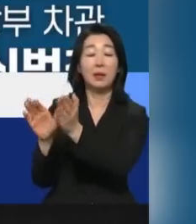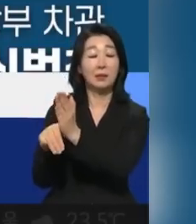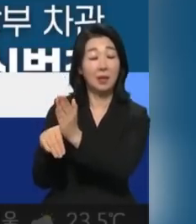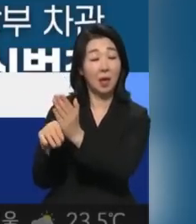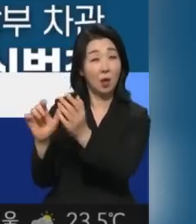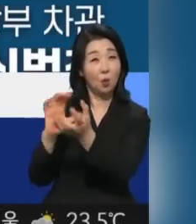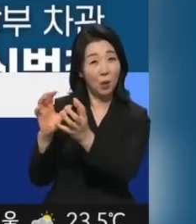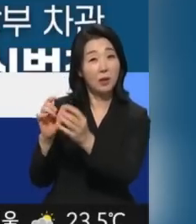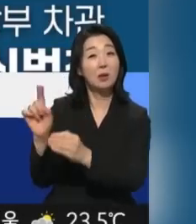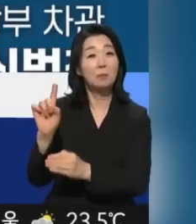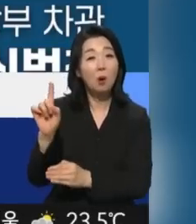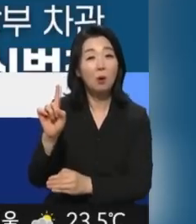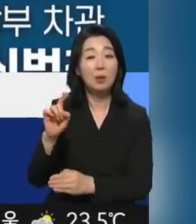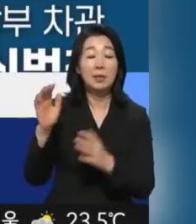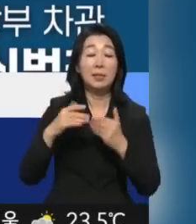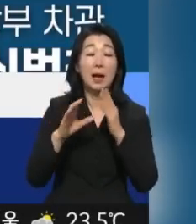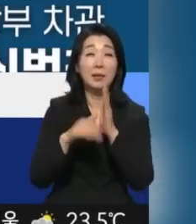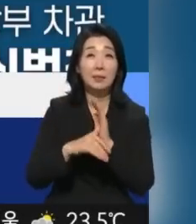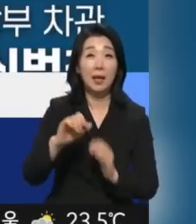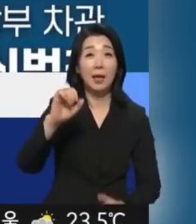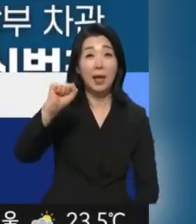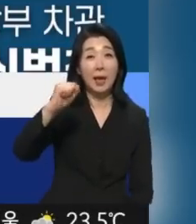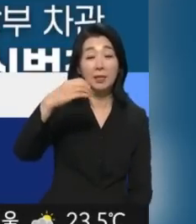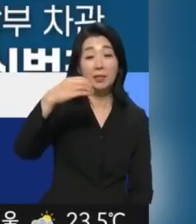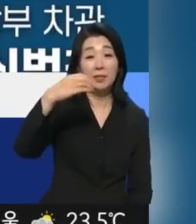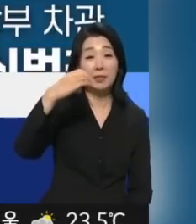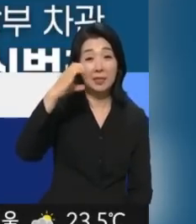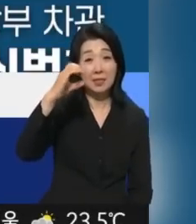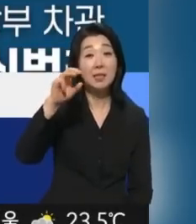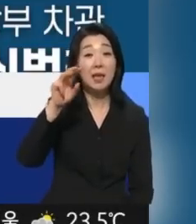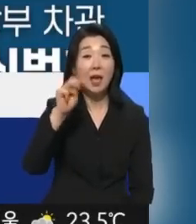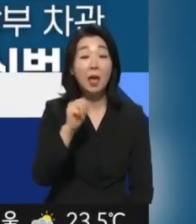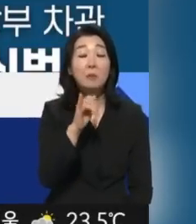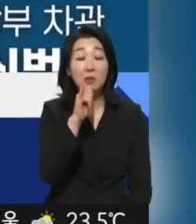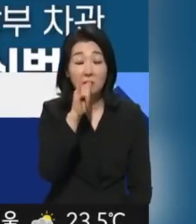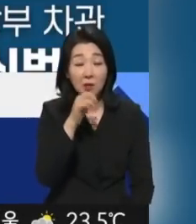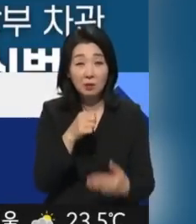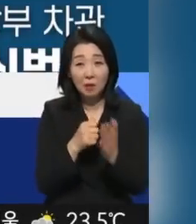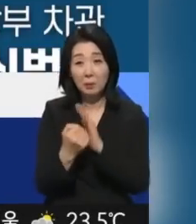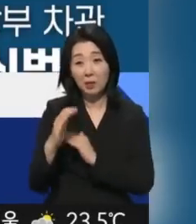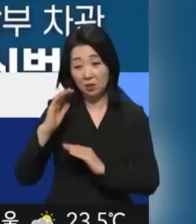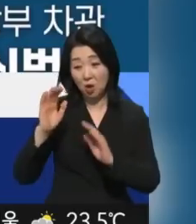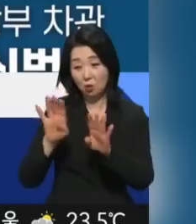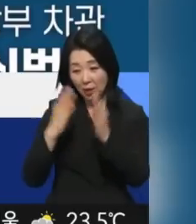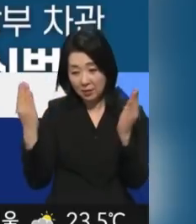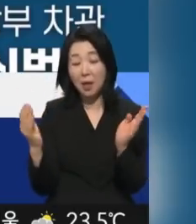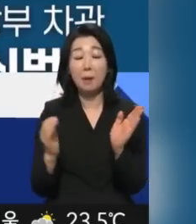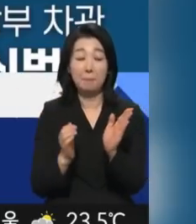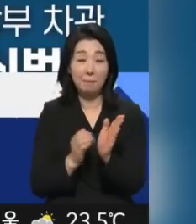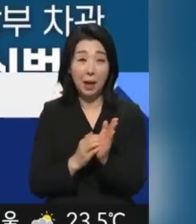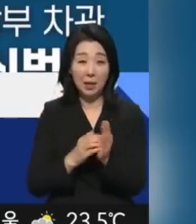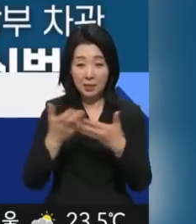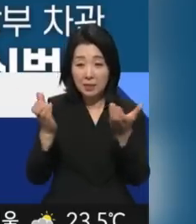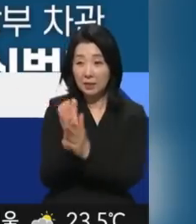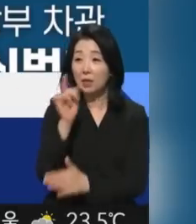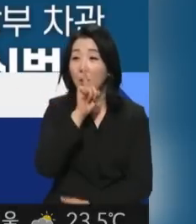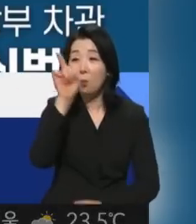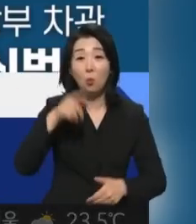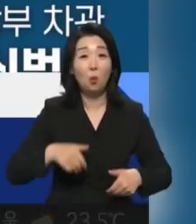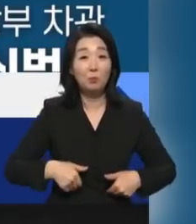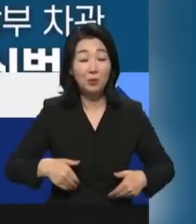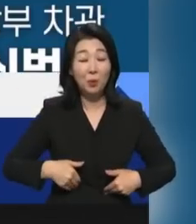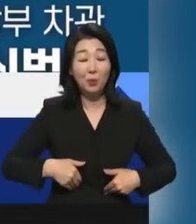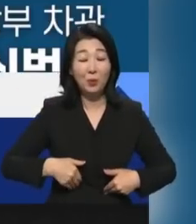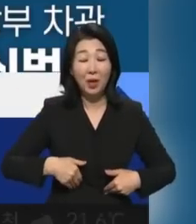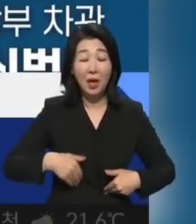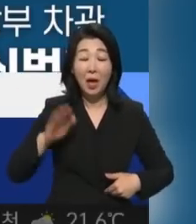가을에는 SCM이란 게 있었잖아요. 그러니까 그 전에 이걸 개최해서 장관 보고도 하고 조금 더 구체적인 확장